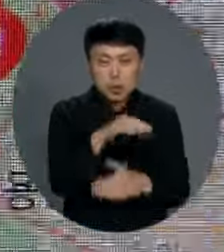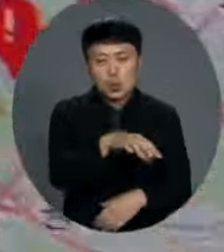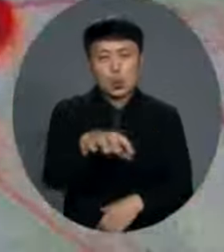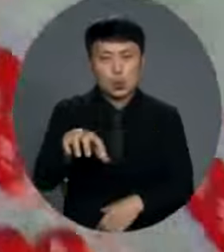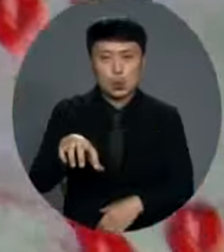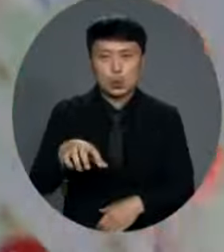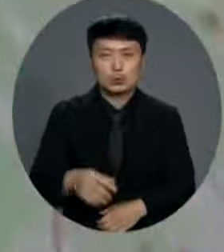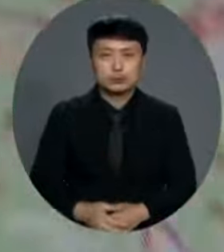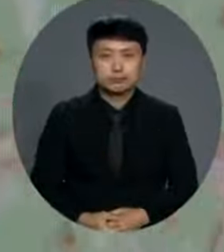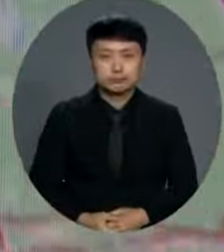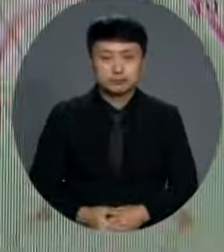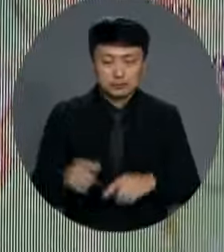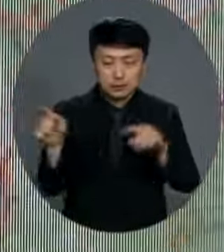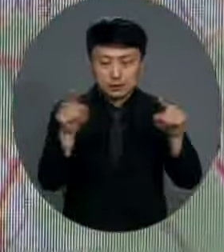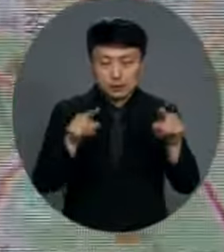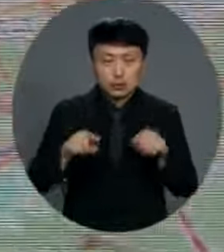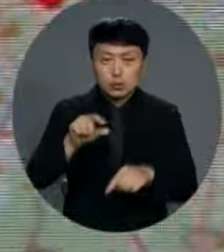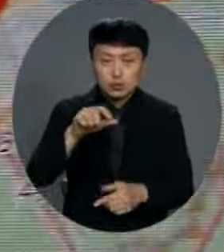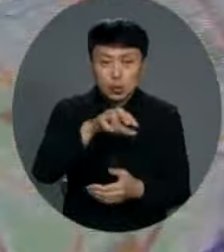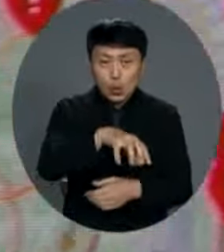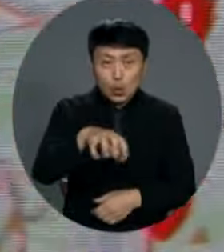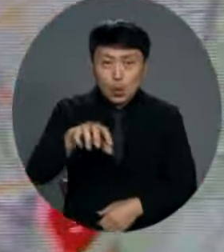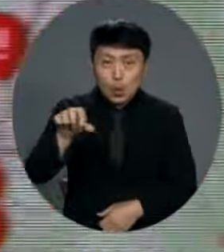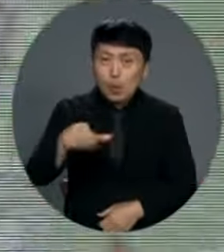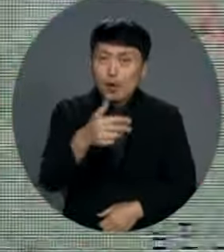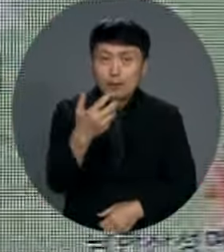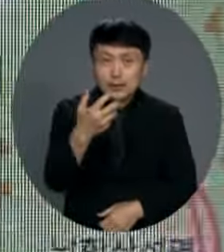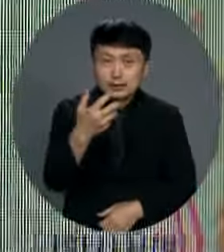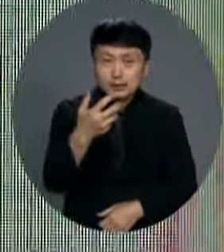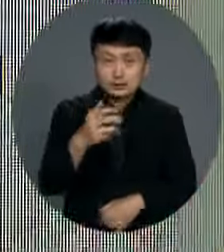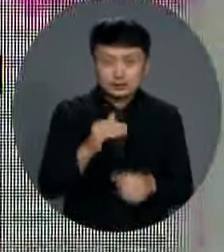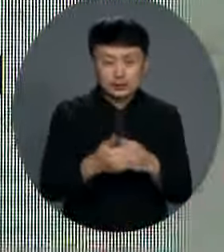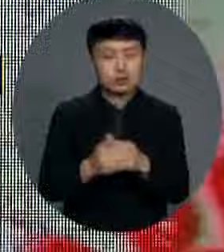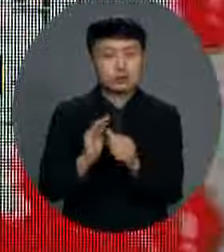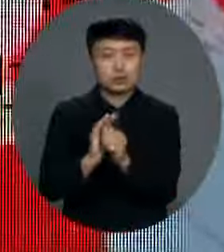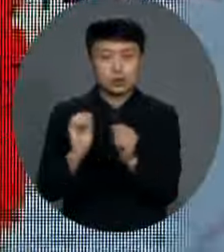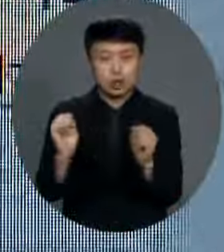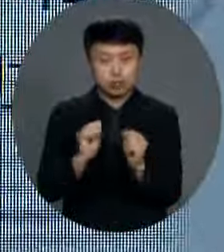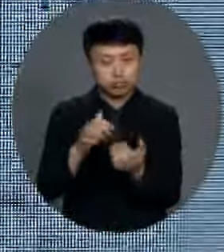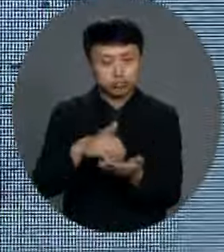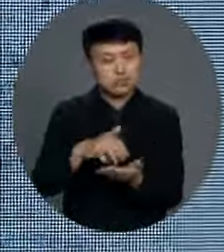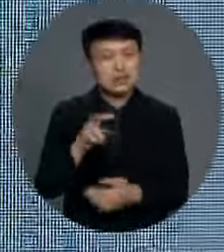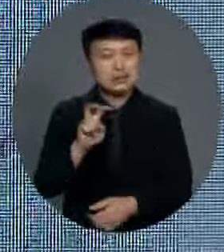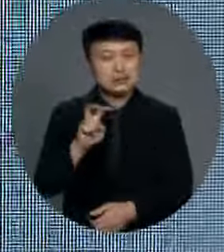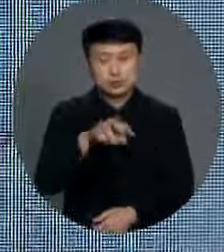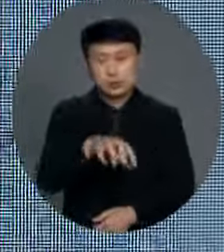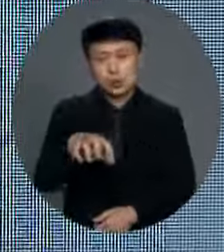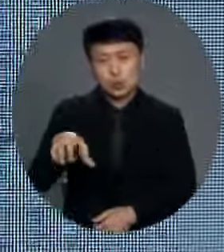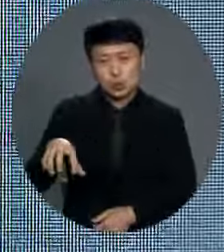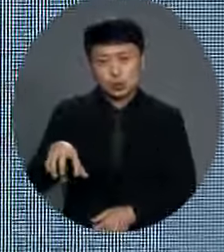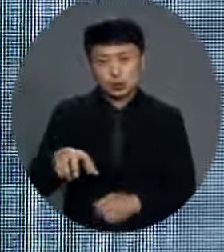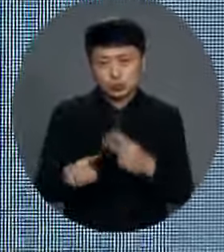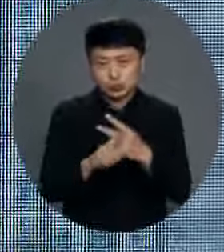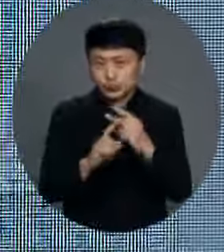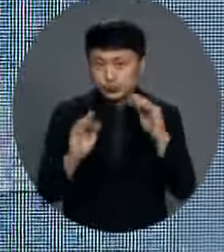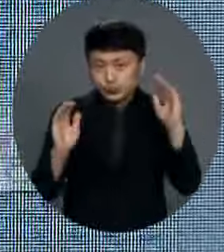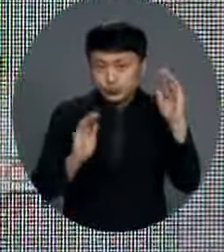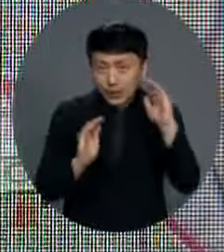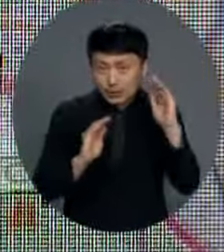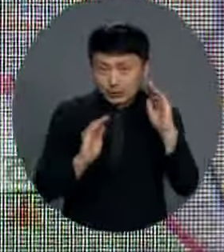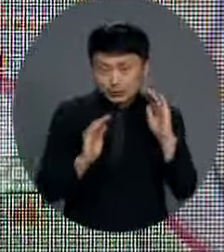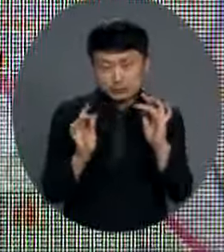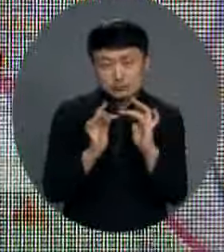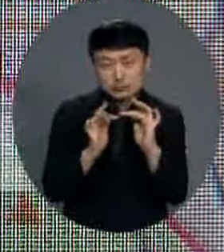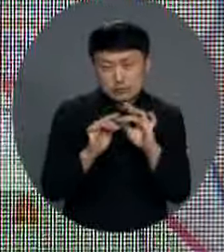겁니다 전국에 580여 대구 경북에도 20여 곳입니다 한 중학생이 SNS 퍼진